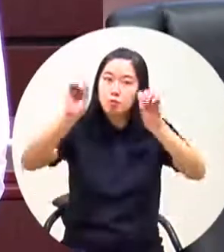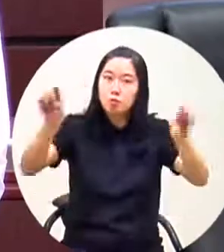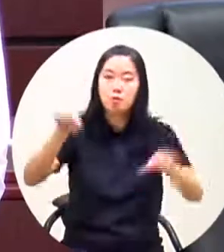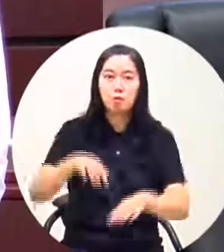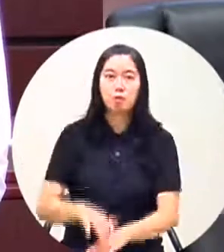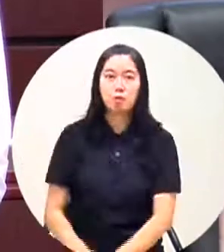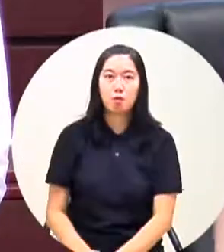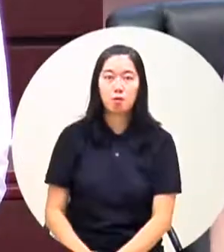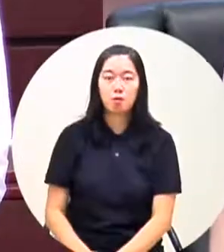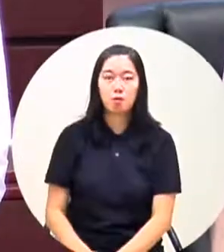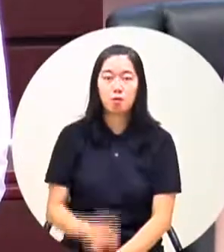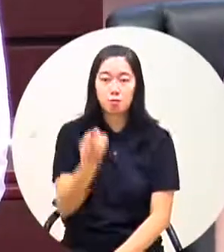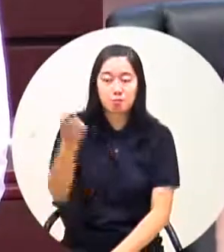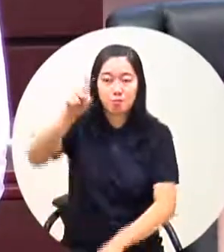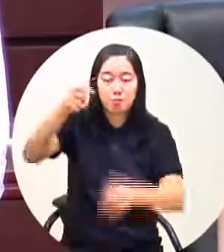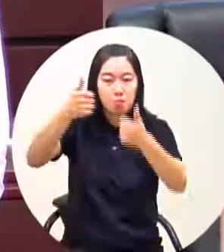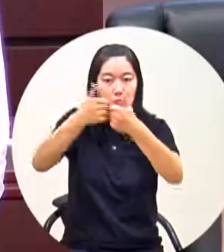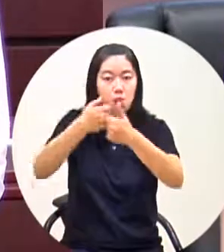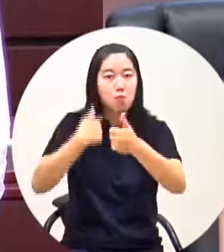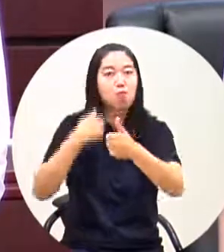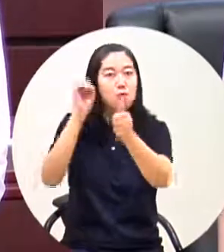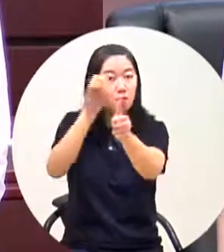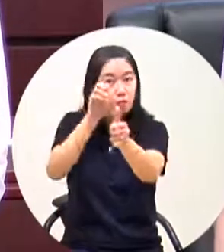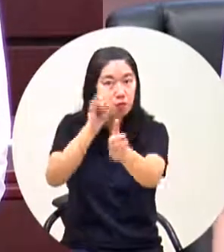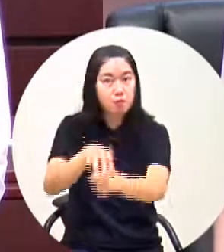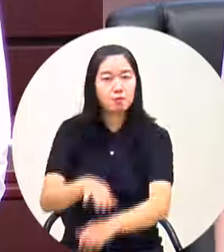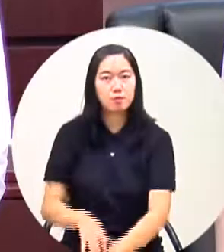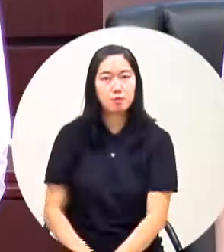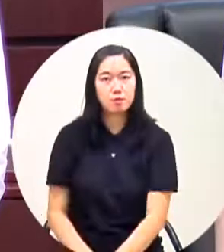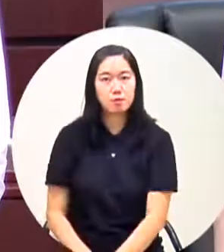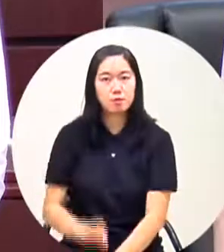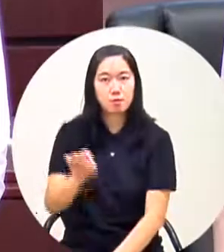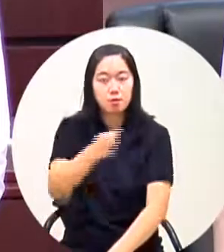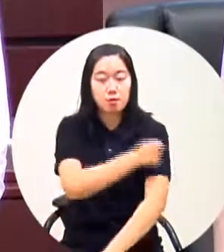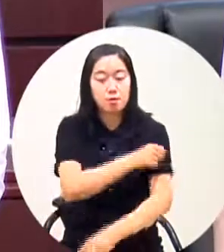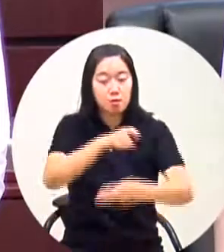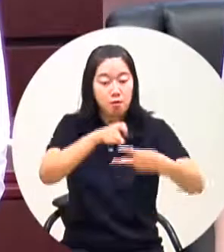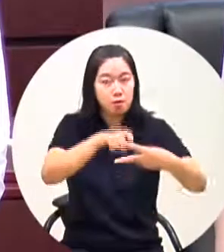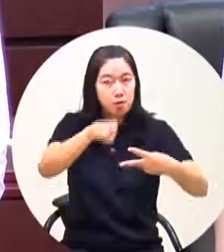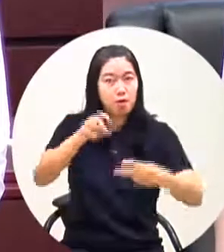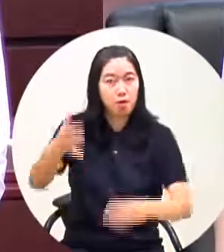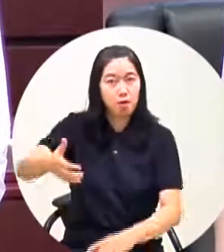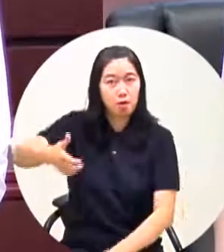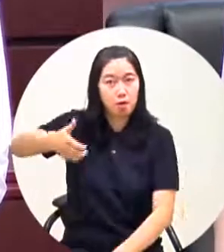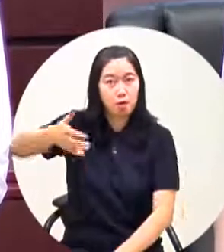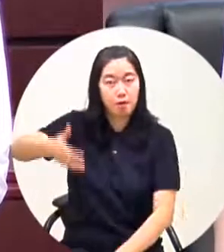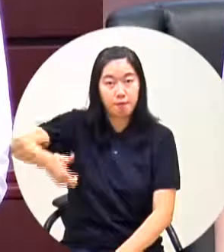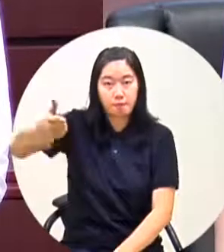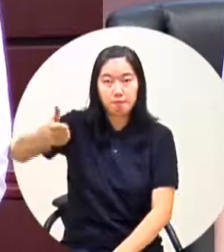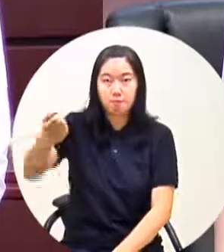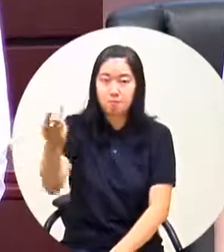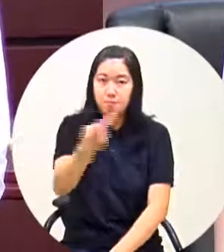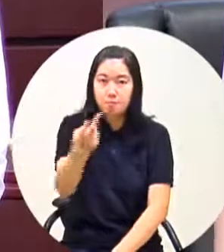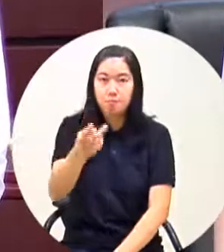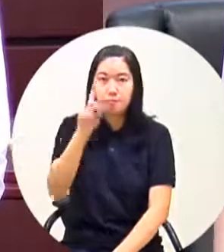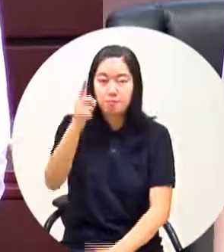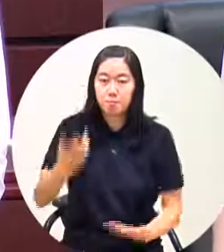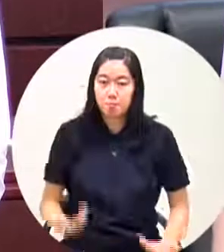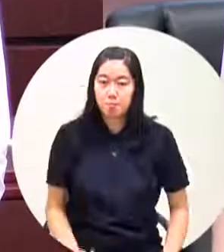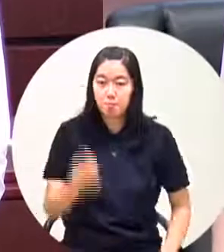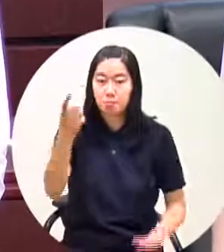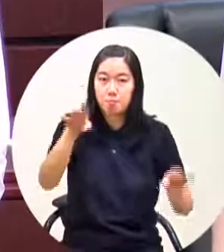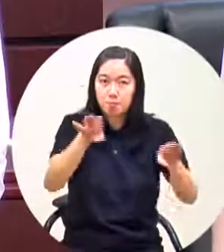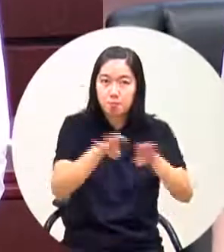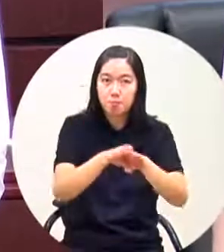从上个会期就一直跟您说，把劳工跟资方两面对一例一休的看法